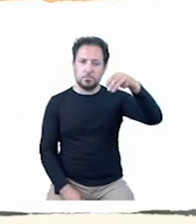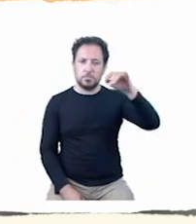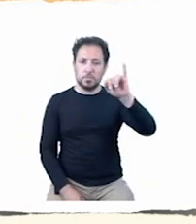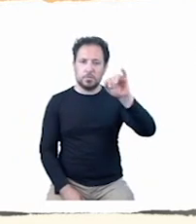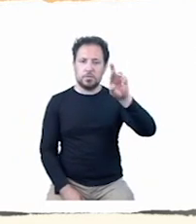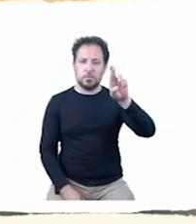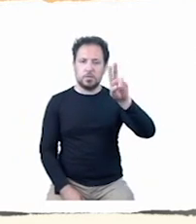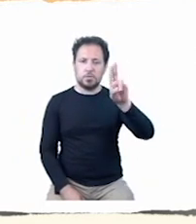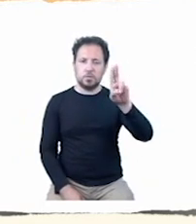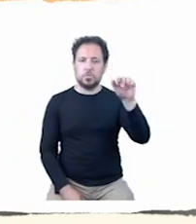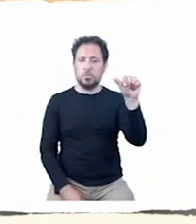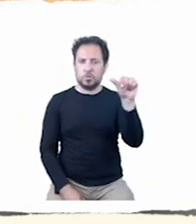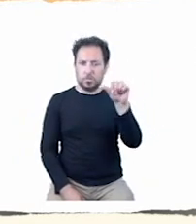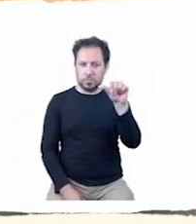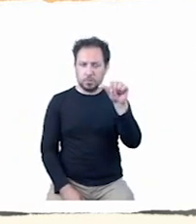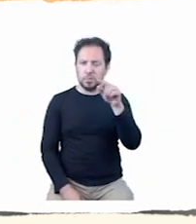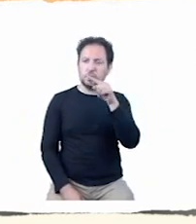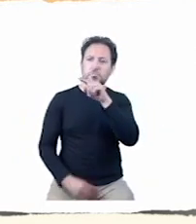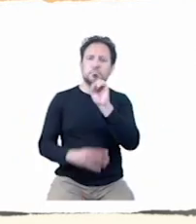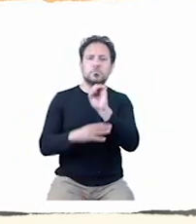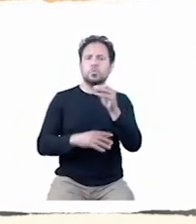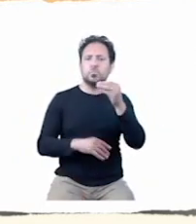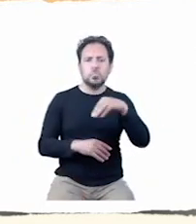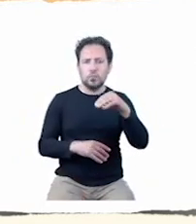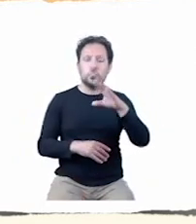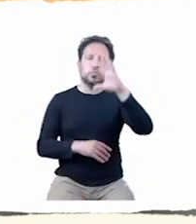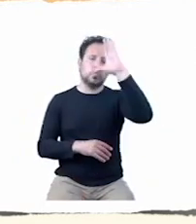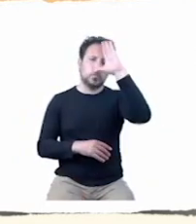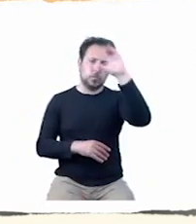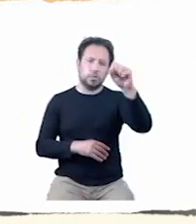Grazie a tutti.